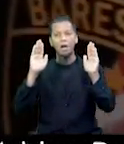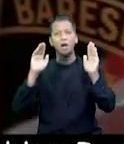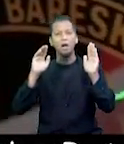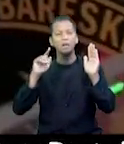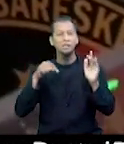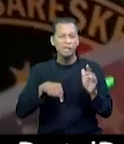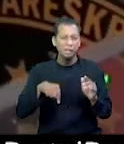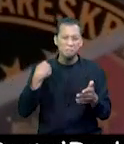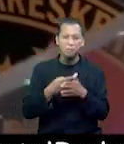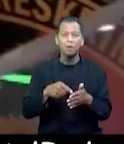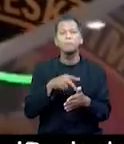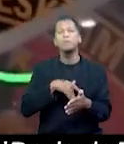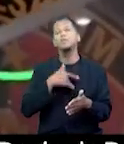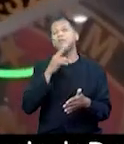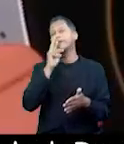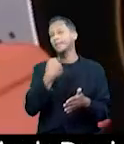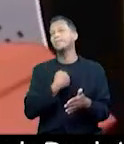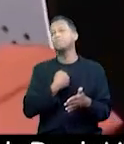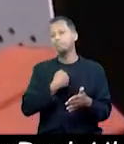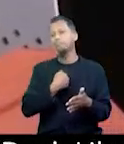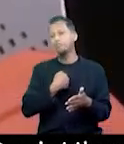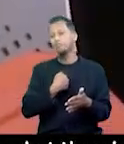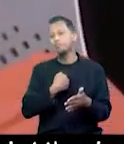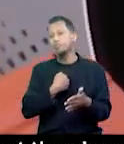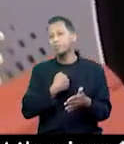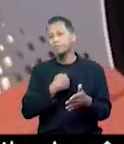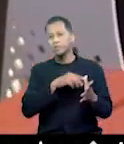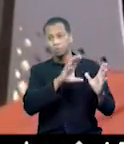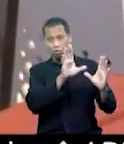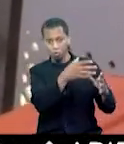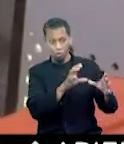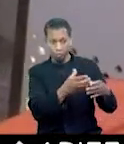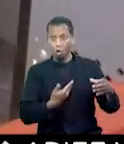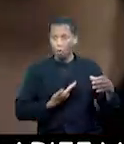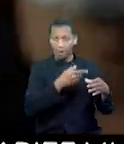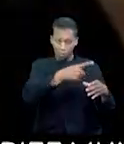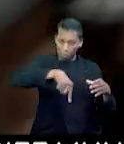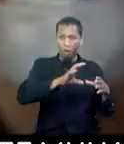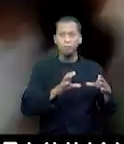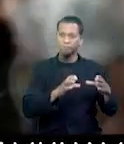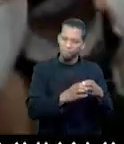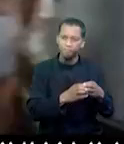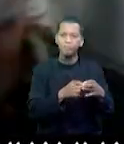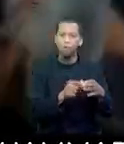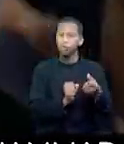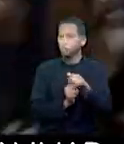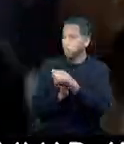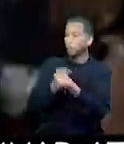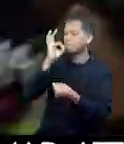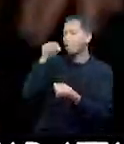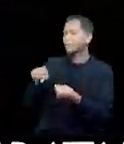Karena korban bersatu dan juga kepolisian ini sangat mendukung aksi ini, akhirnya ini semuanya terbongkar, Mas. Dan